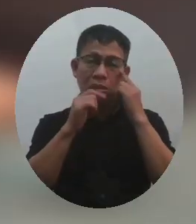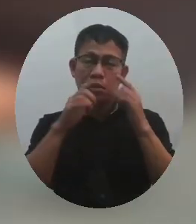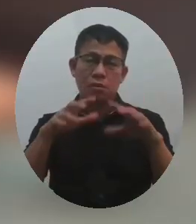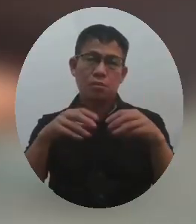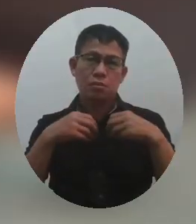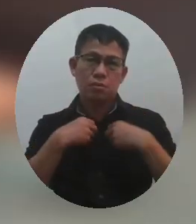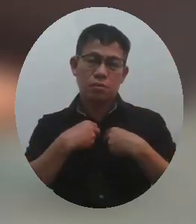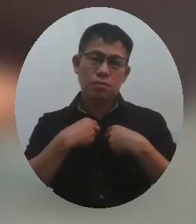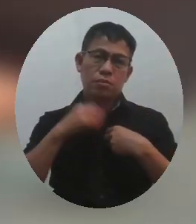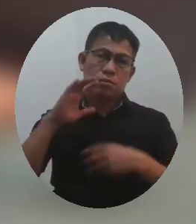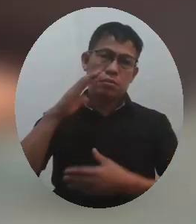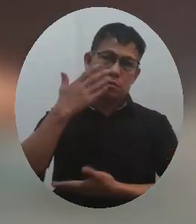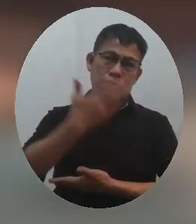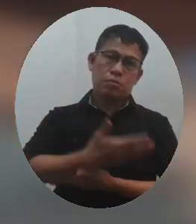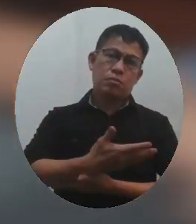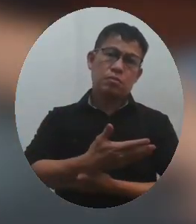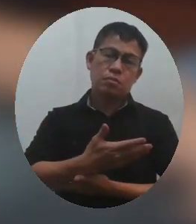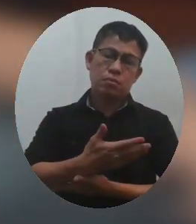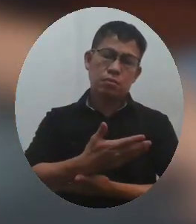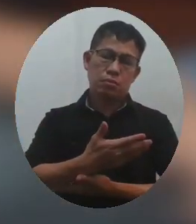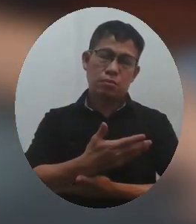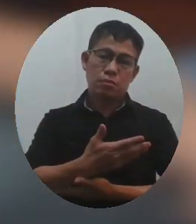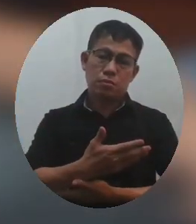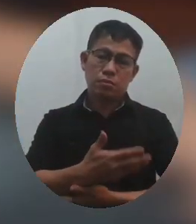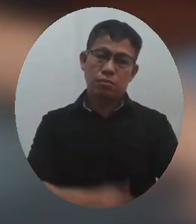kami tinanggap.